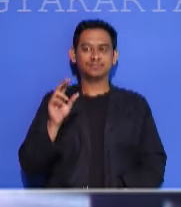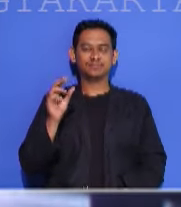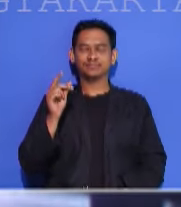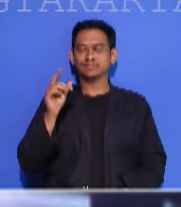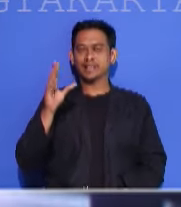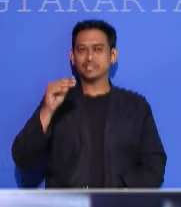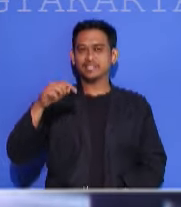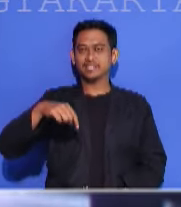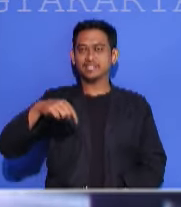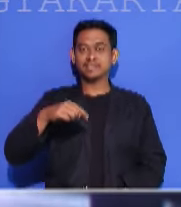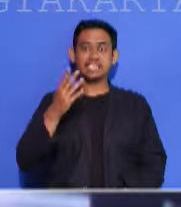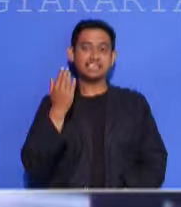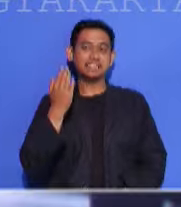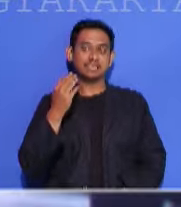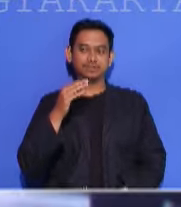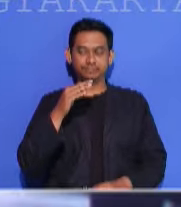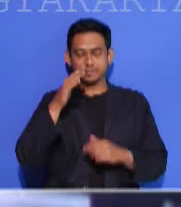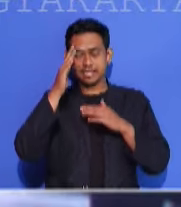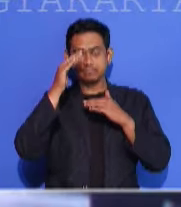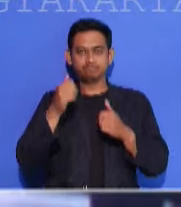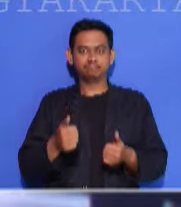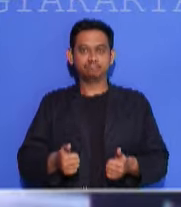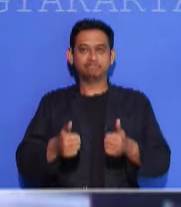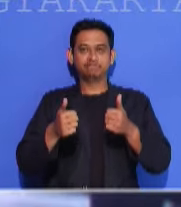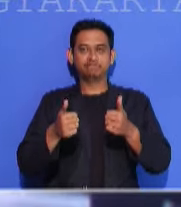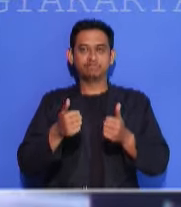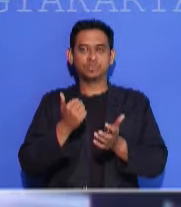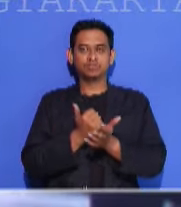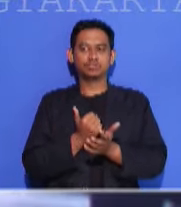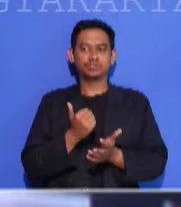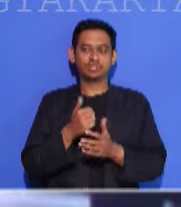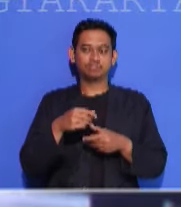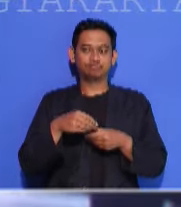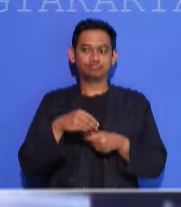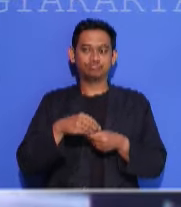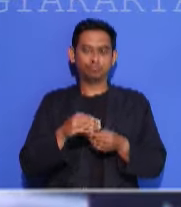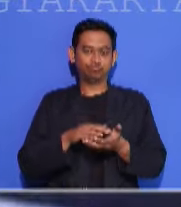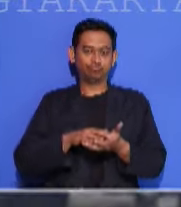itu berharap siapapun calon yang terpilih betul-betul dapat membawa aspirasi rakyat.